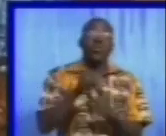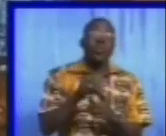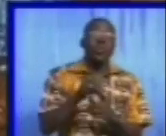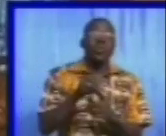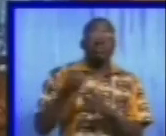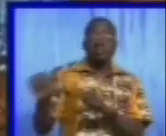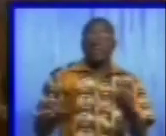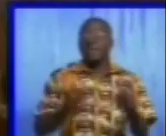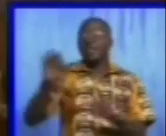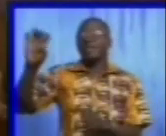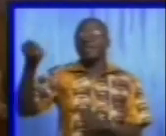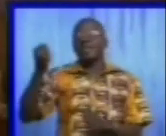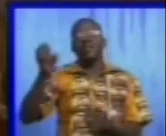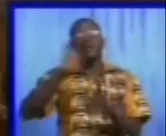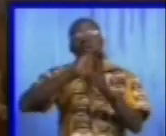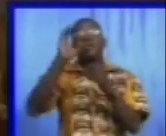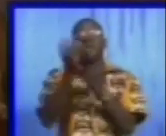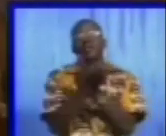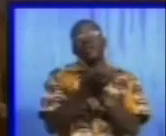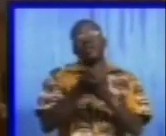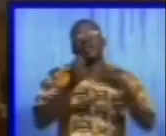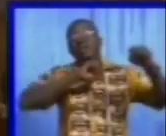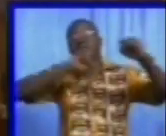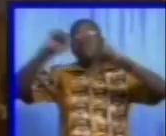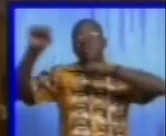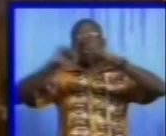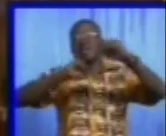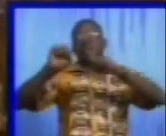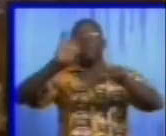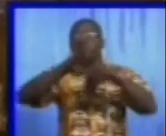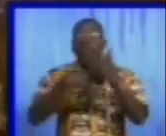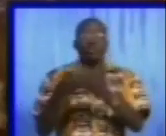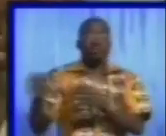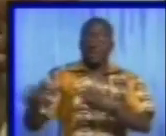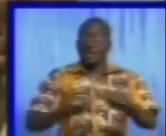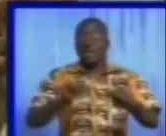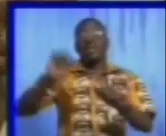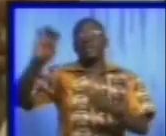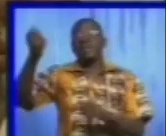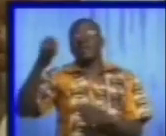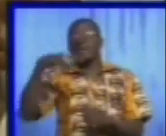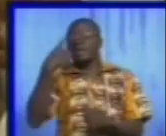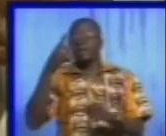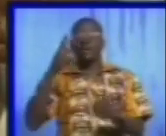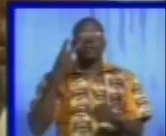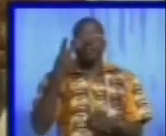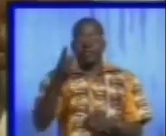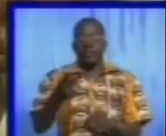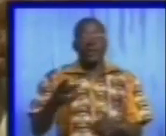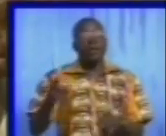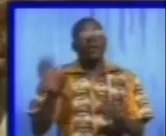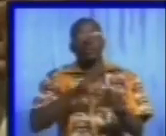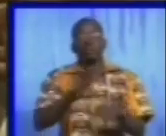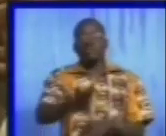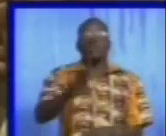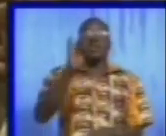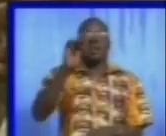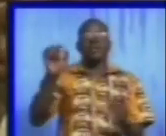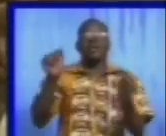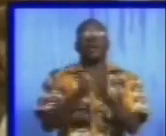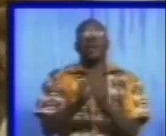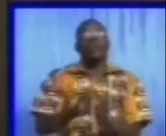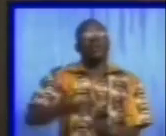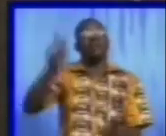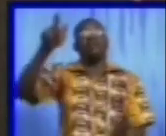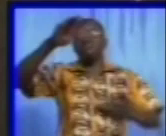les activités culturelles et sportives, toutes les activités qui avaient été prévues ont été réalisées avec